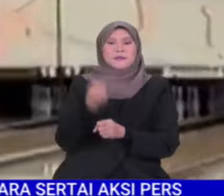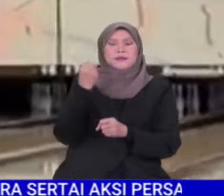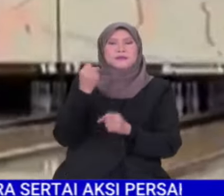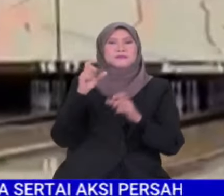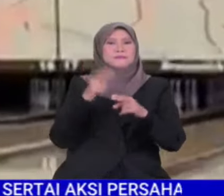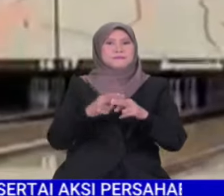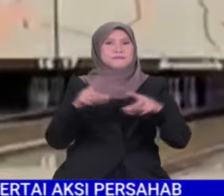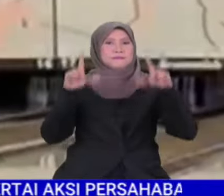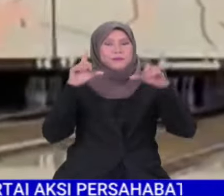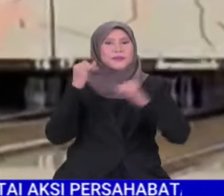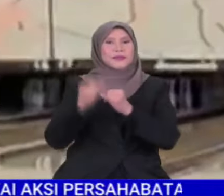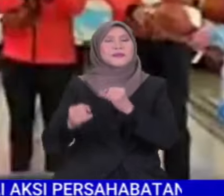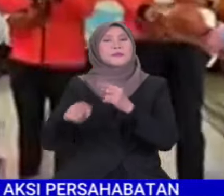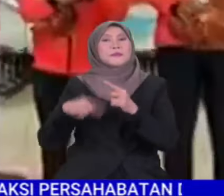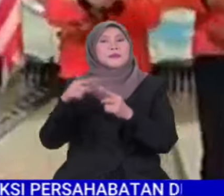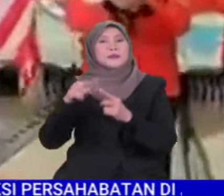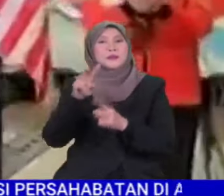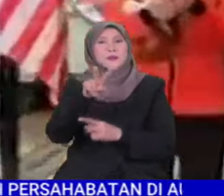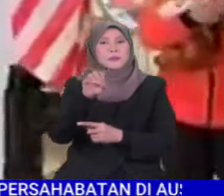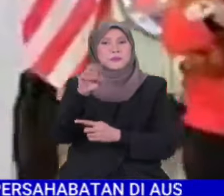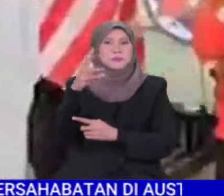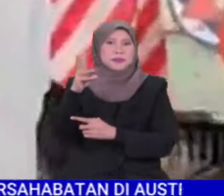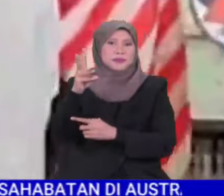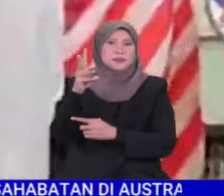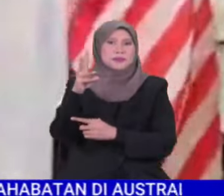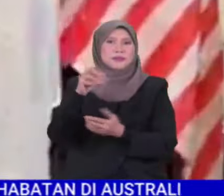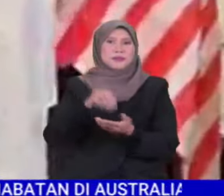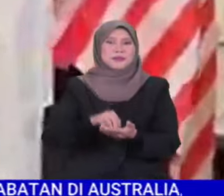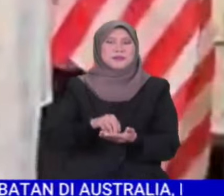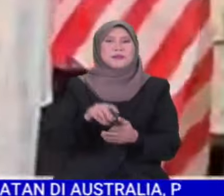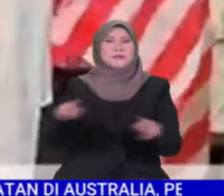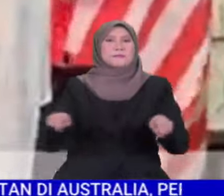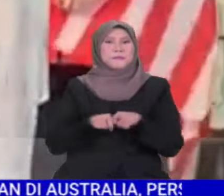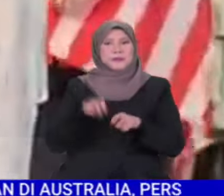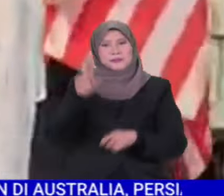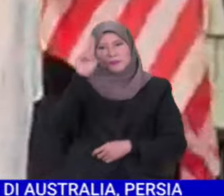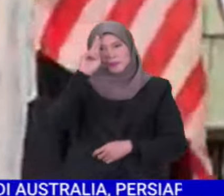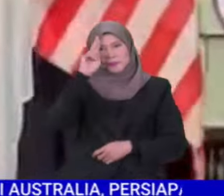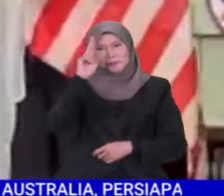kembali gelaran terakhir yang dimenanginya pada 2016 di venue sama.